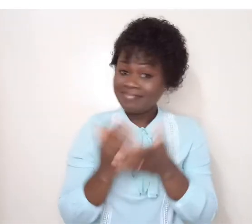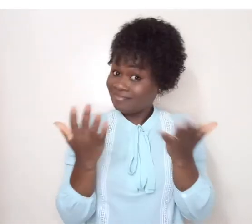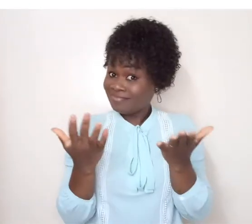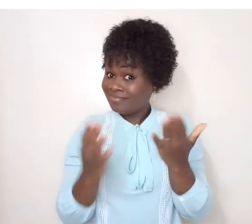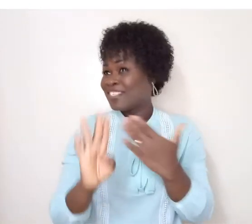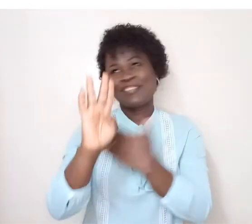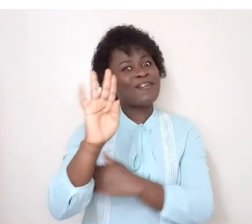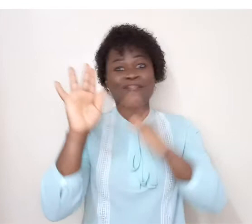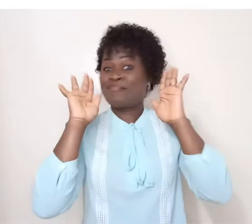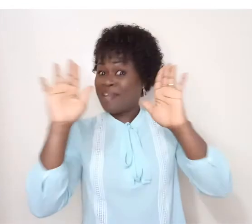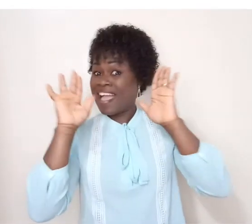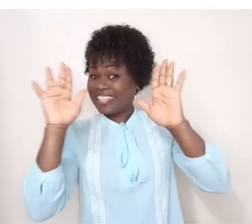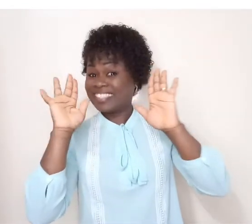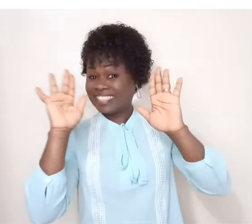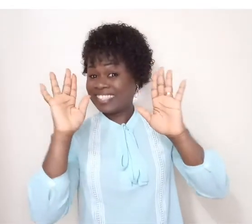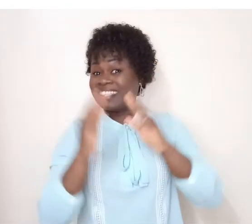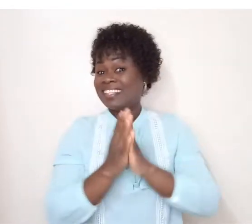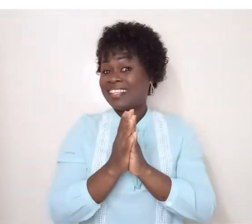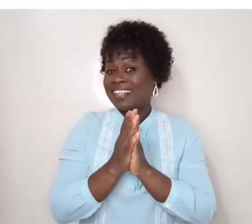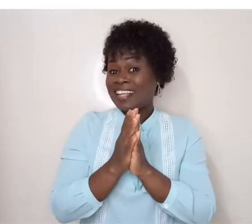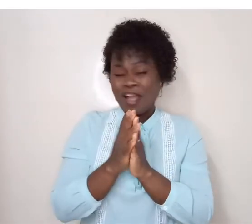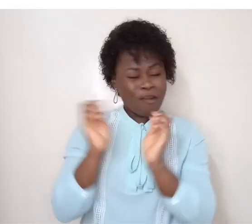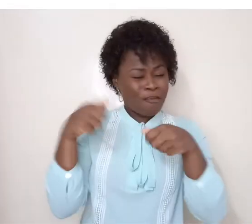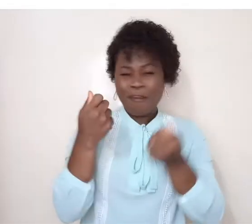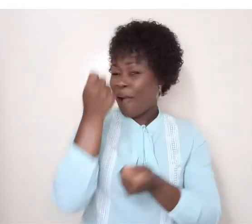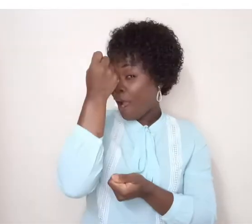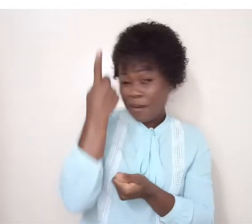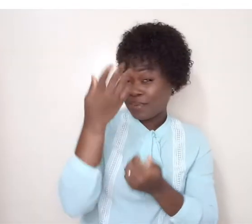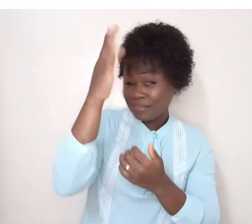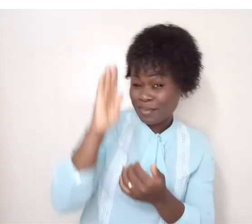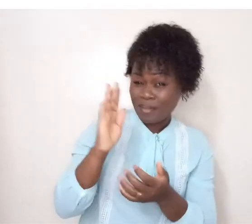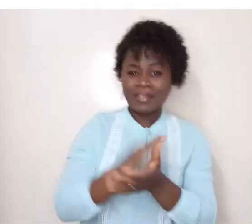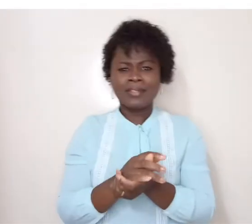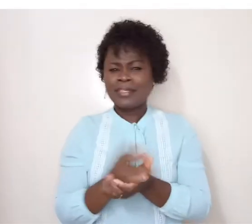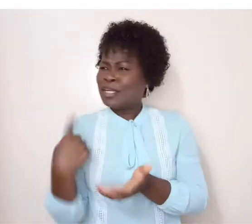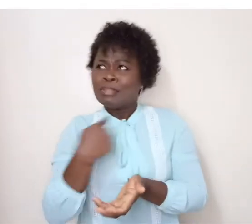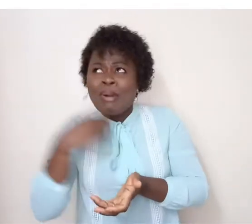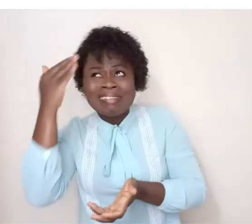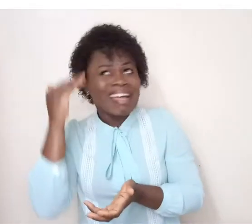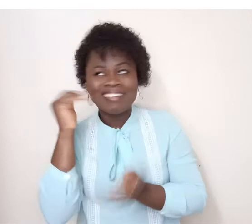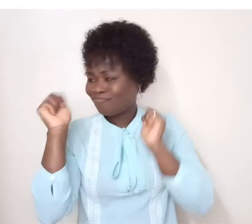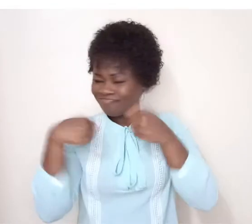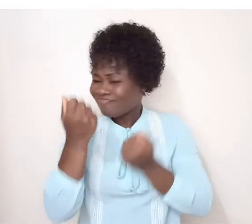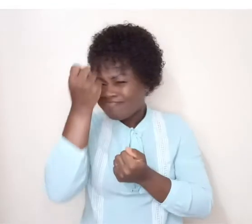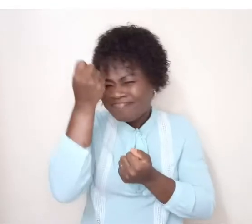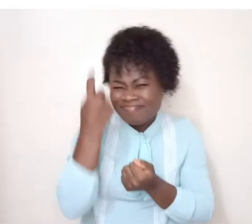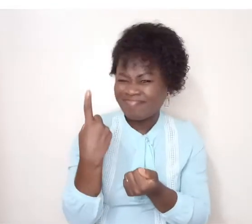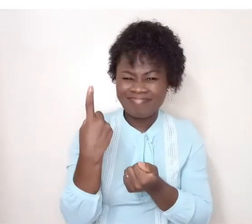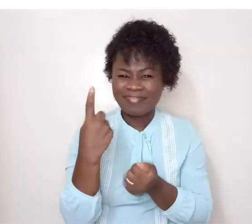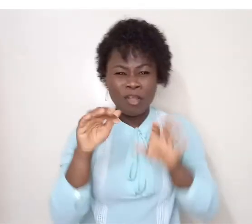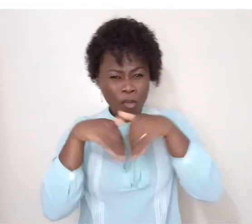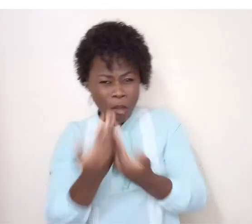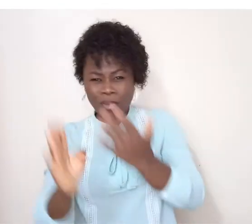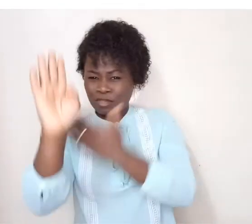Dieu admirable nous servons! Ses voies sont insondables. Notre cerveau est trop petit pour comprendre quel chemin